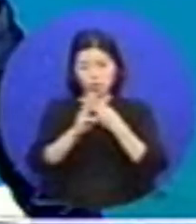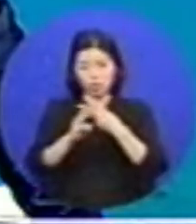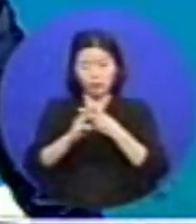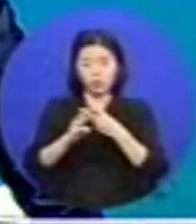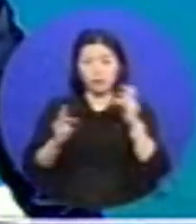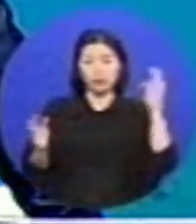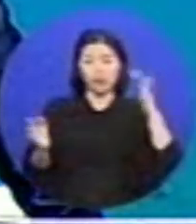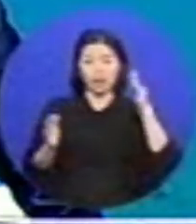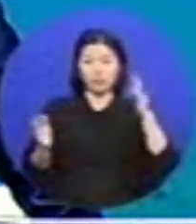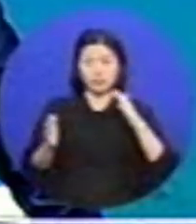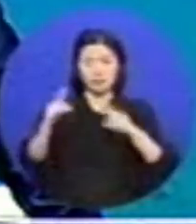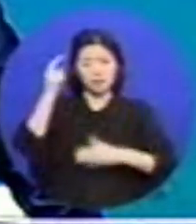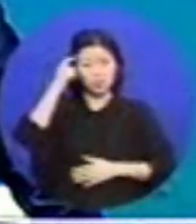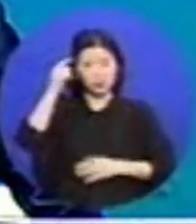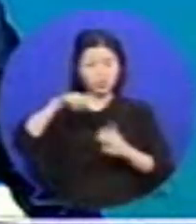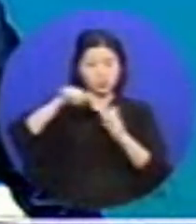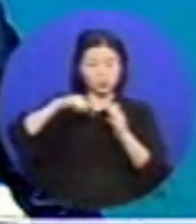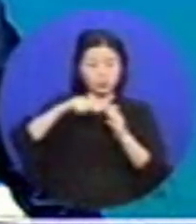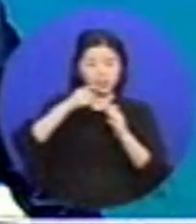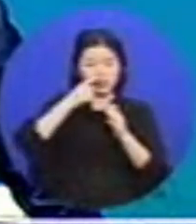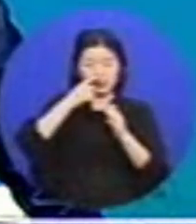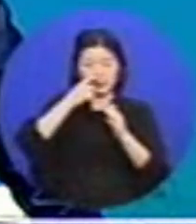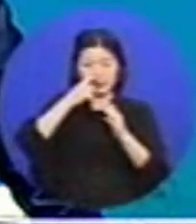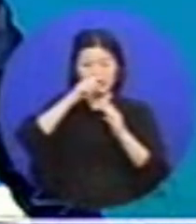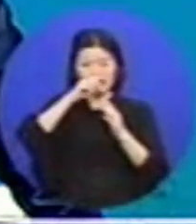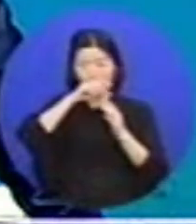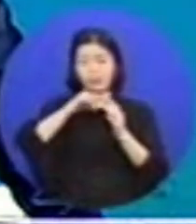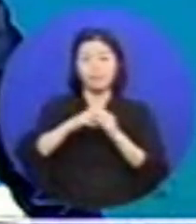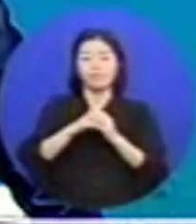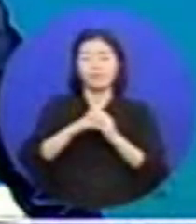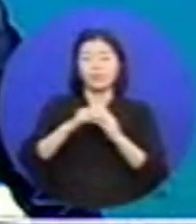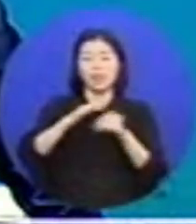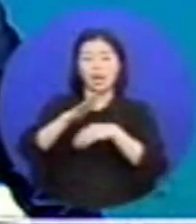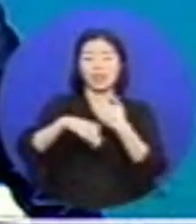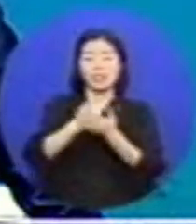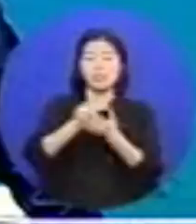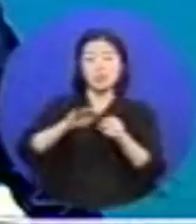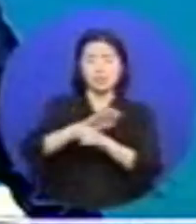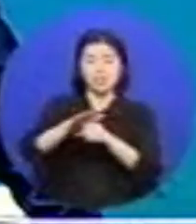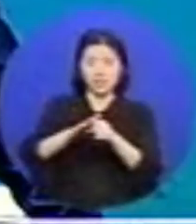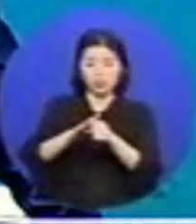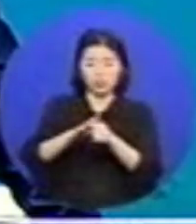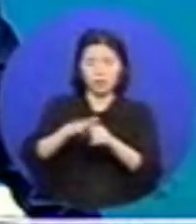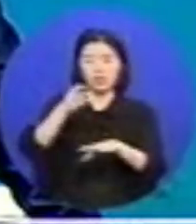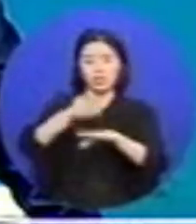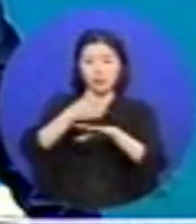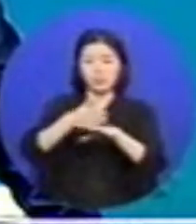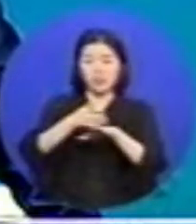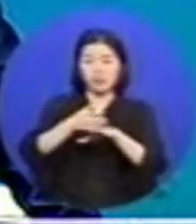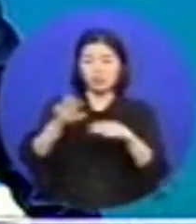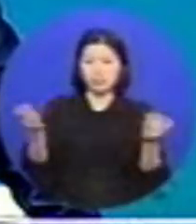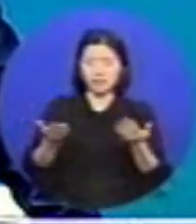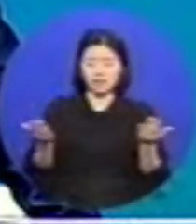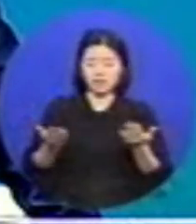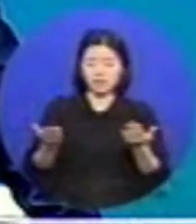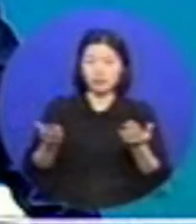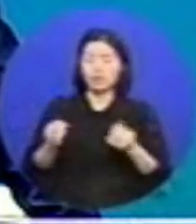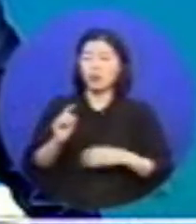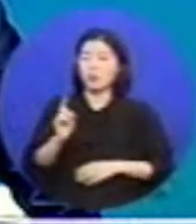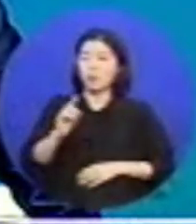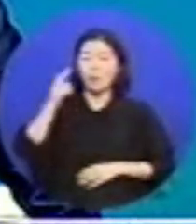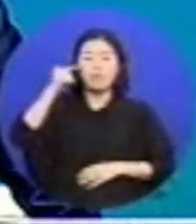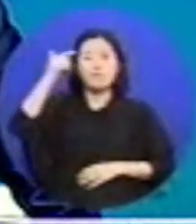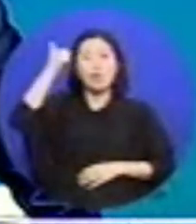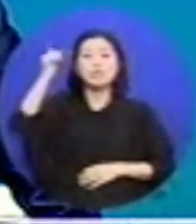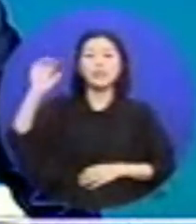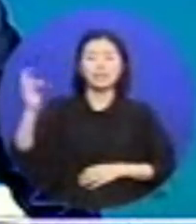머리에 하나님을 사랑하고 감사하며 사는 것은 목사가 되는 것밖에는 생각이 안 나더래요.